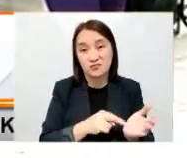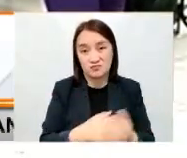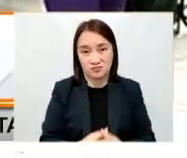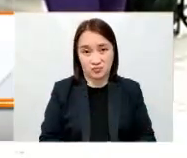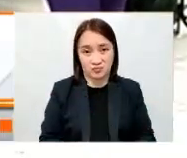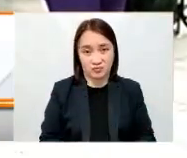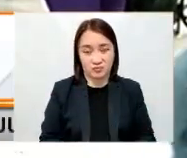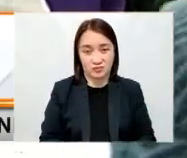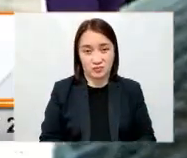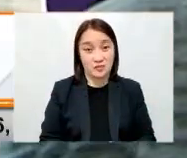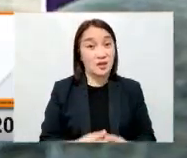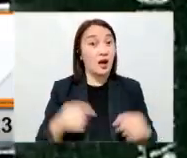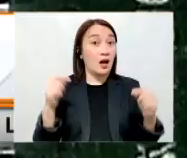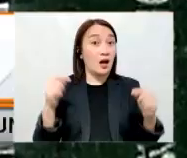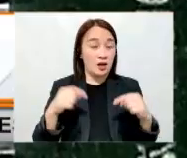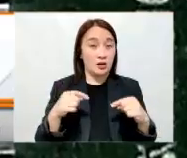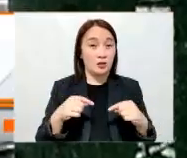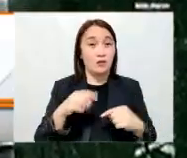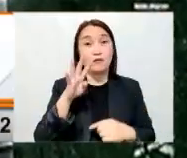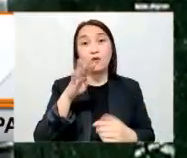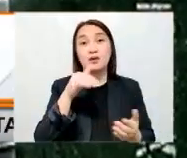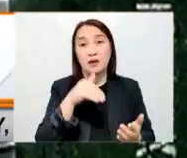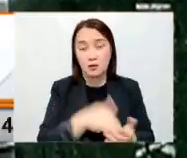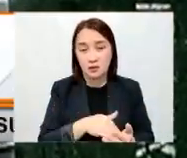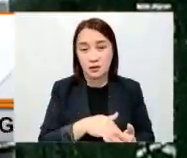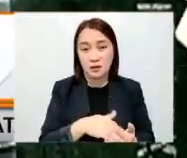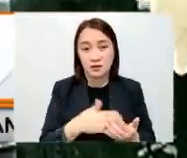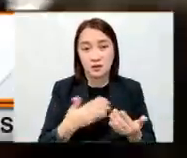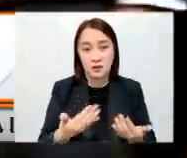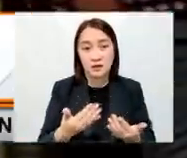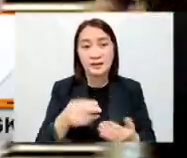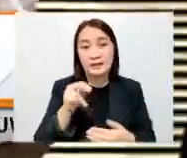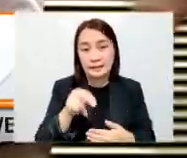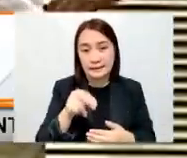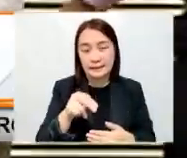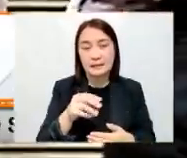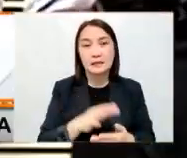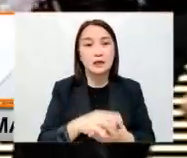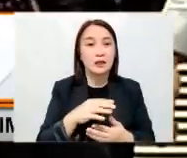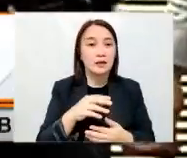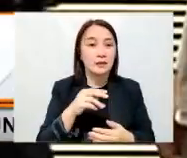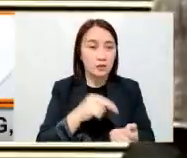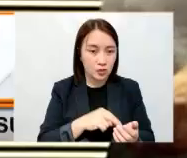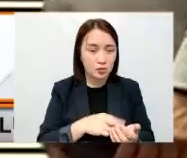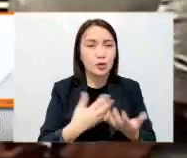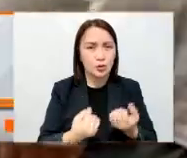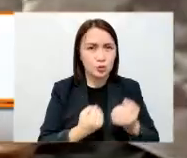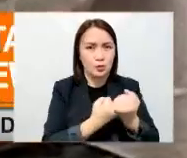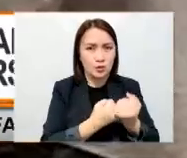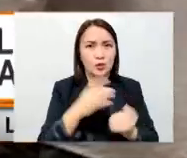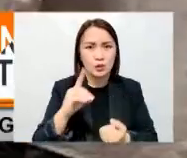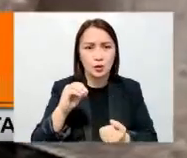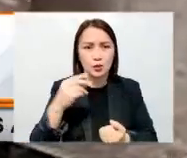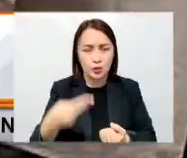higit 4,000 na vacant plantilla positions ng gobyerno para sa mga nurse. Kaya suportado ng DOH ang alok na libreng online review